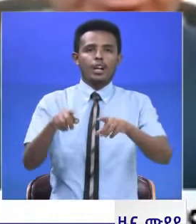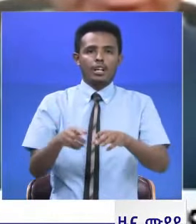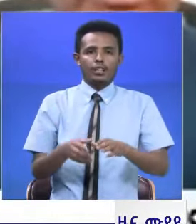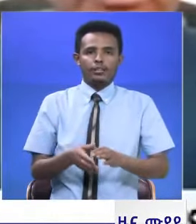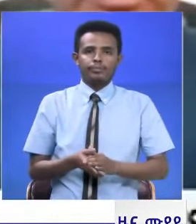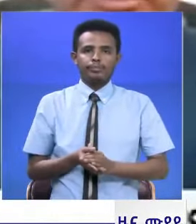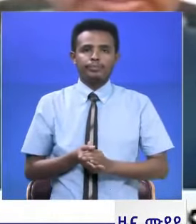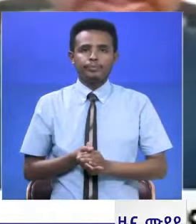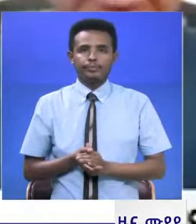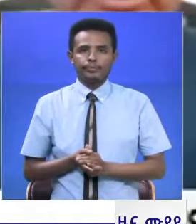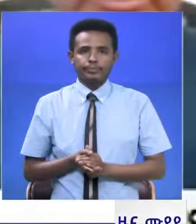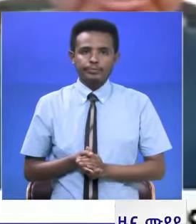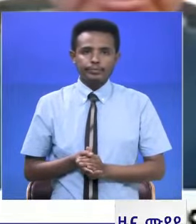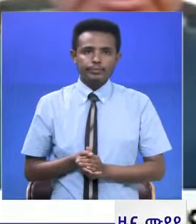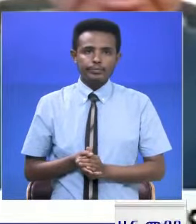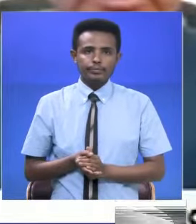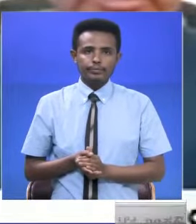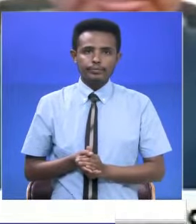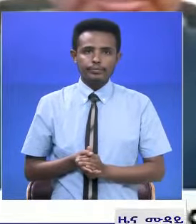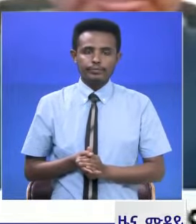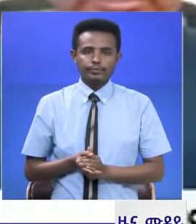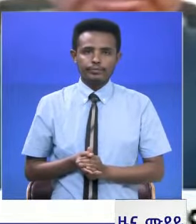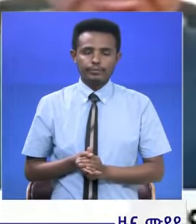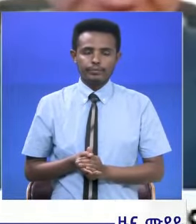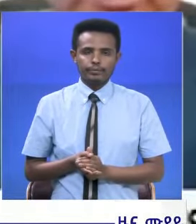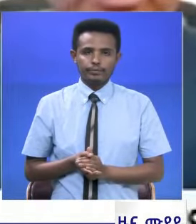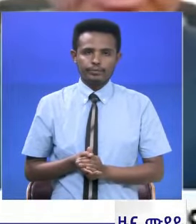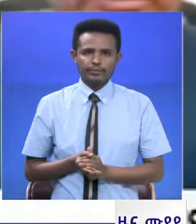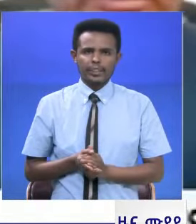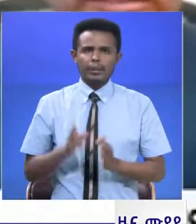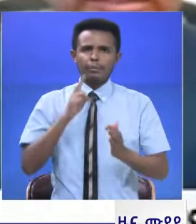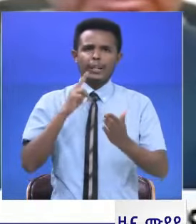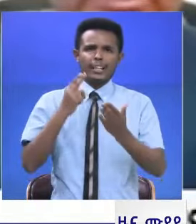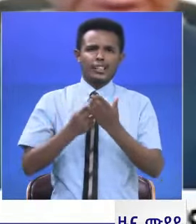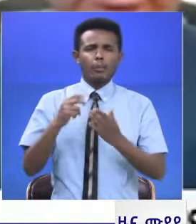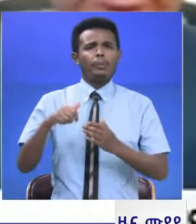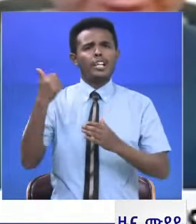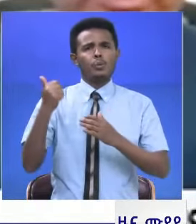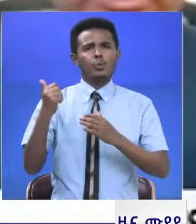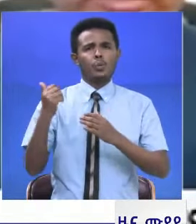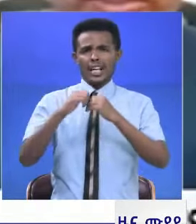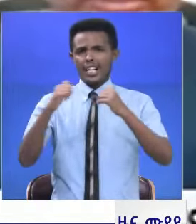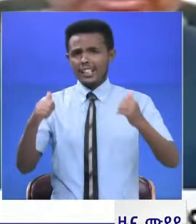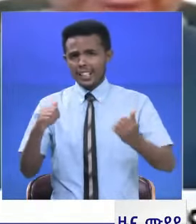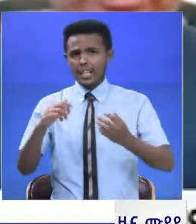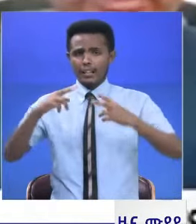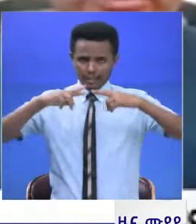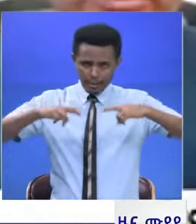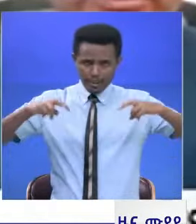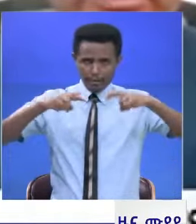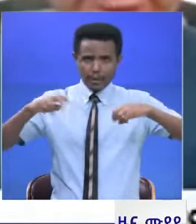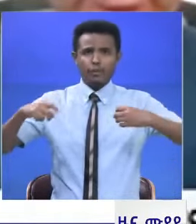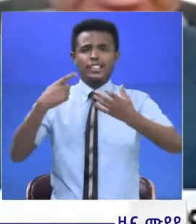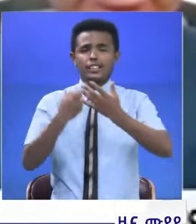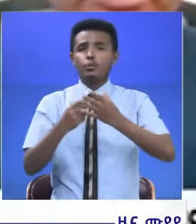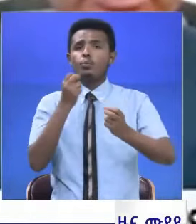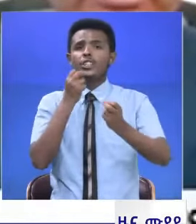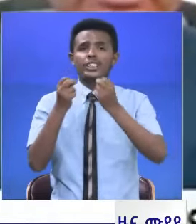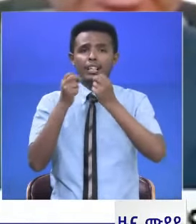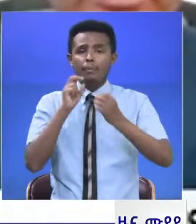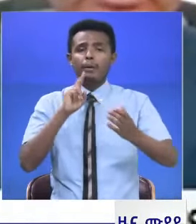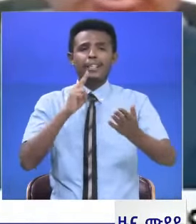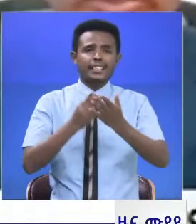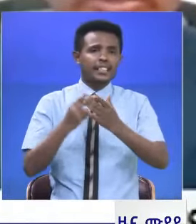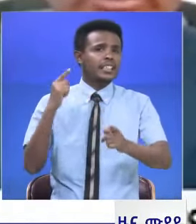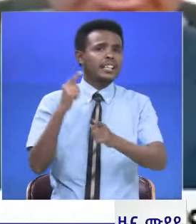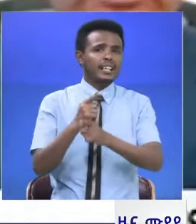was checked by ዘገባው በሌሎች ገለልተኛ አጣሪዎች ተመርምሯል። እዚያ ላይ ያለው ወንጀላ በማስረጃ